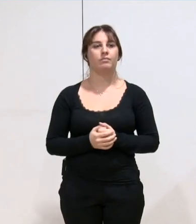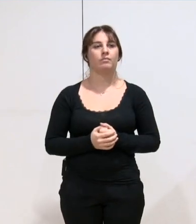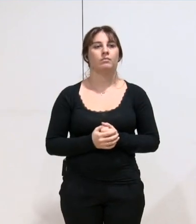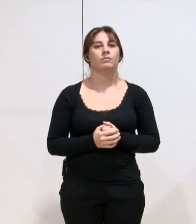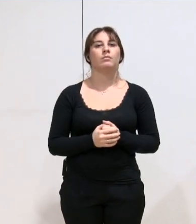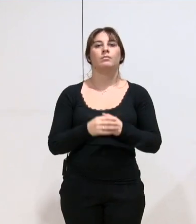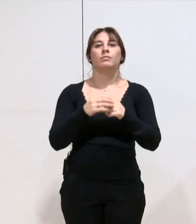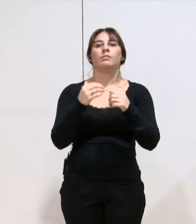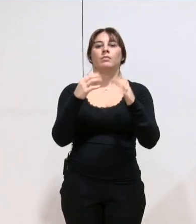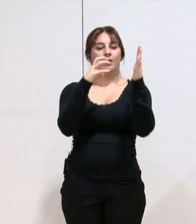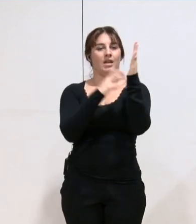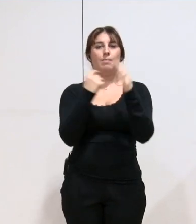Délibération numéro 14.